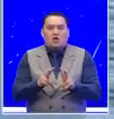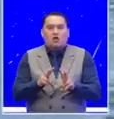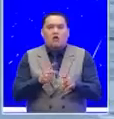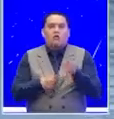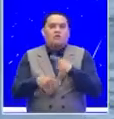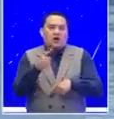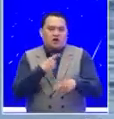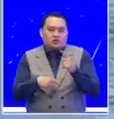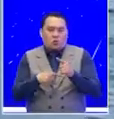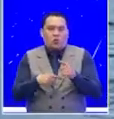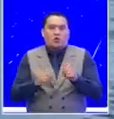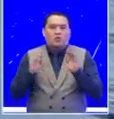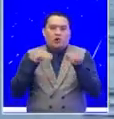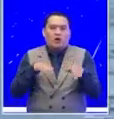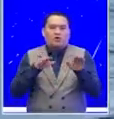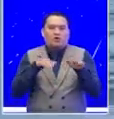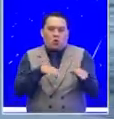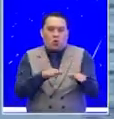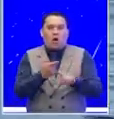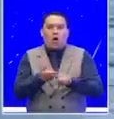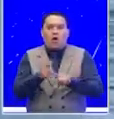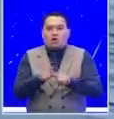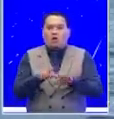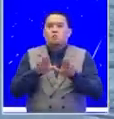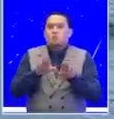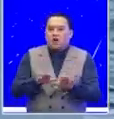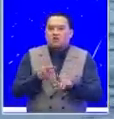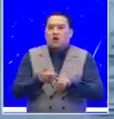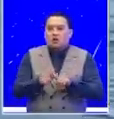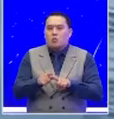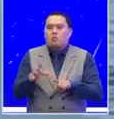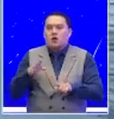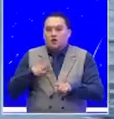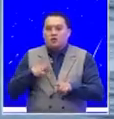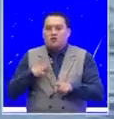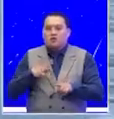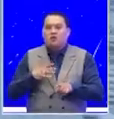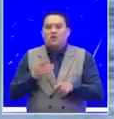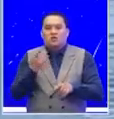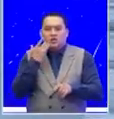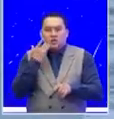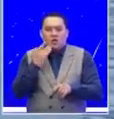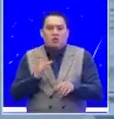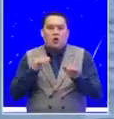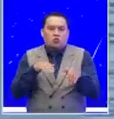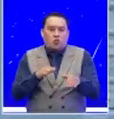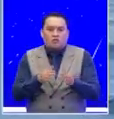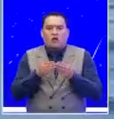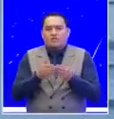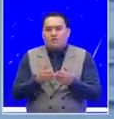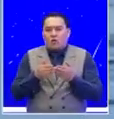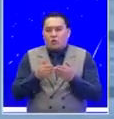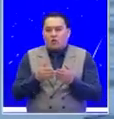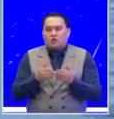и стали приближаться к прибрежной зоне. Это те места, которые они обычно сторонятся из-за интенсивного морского